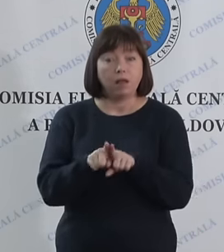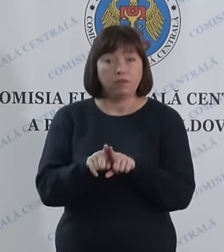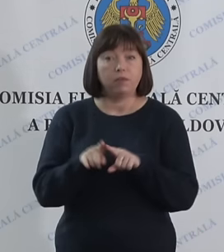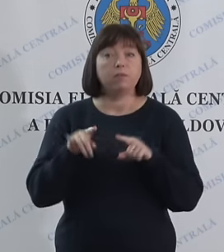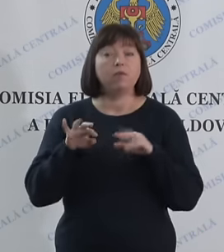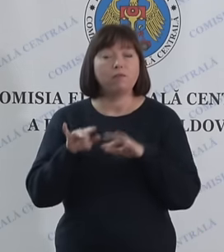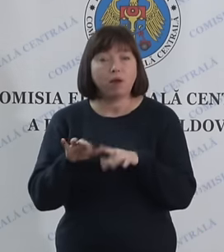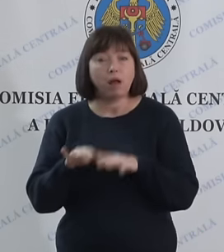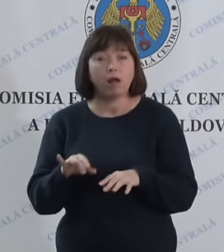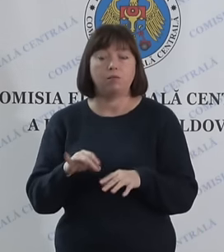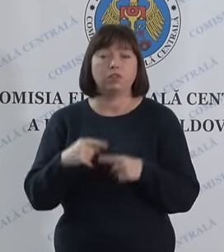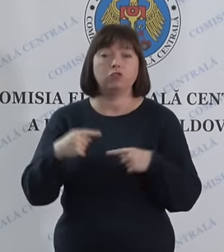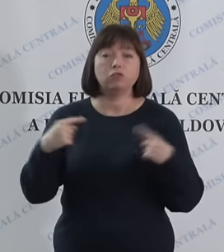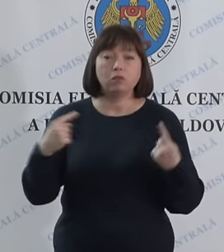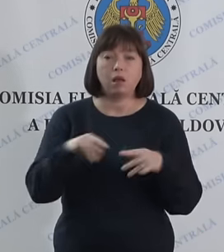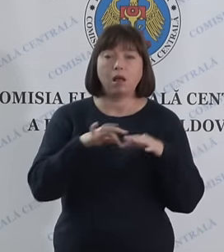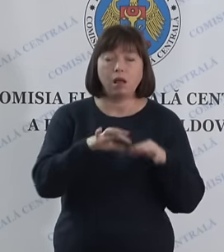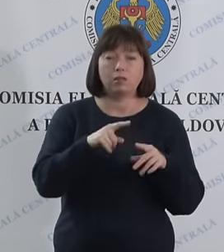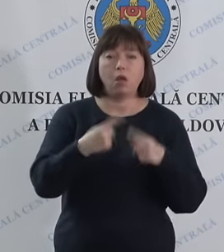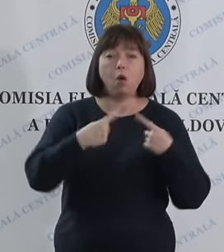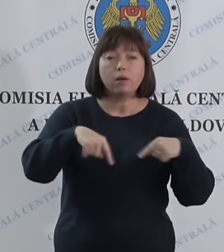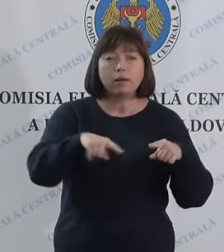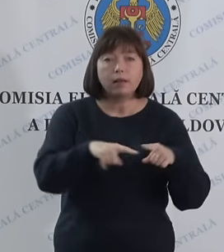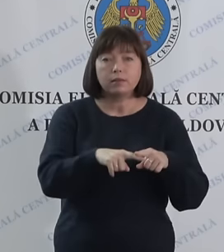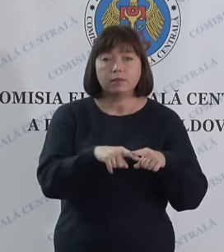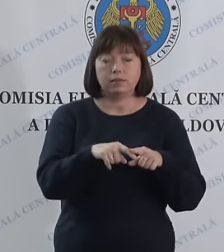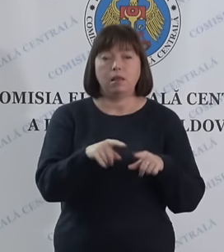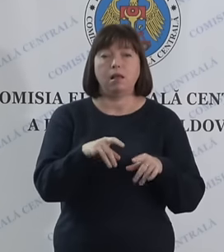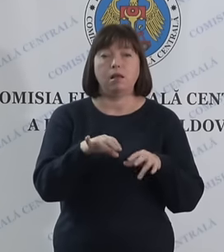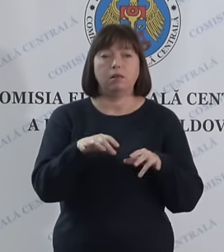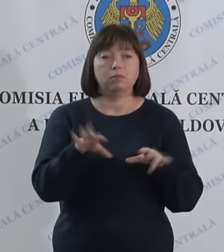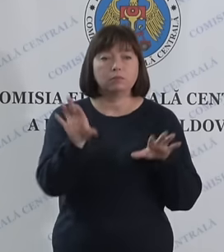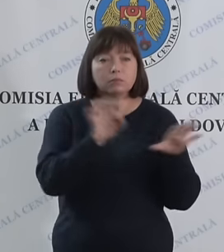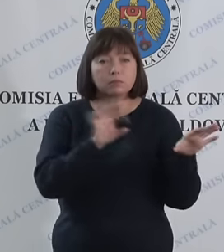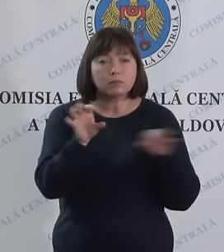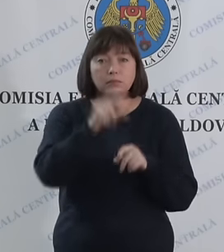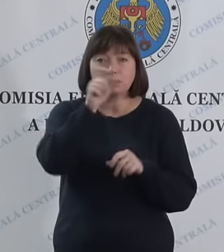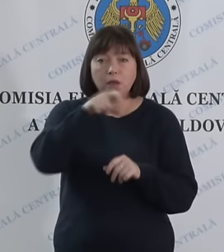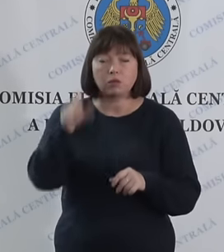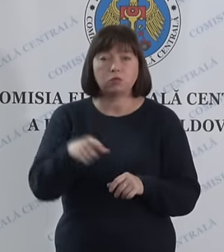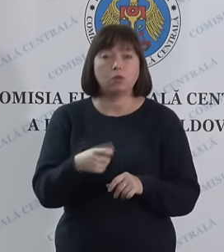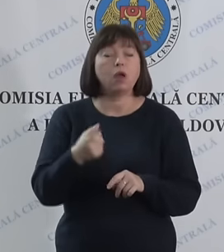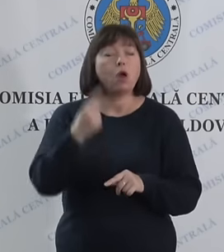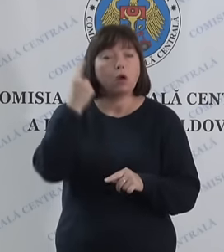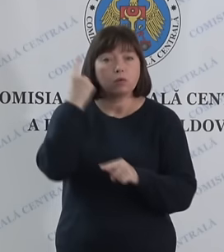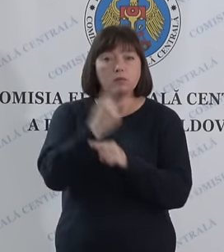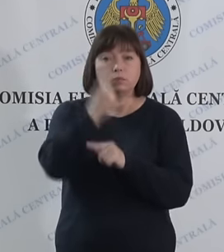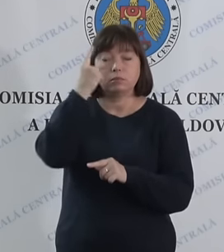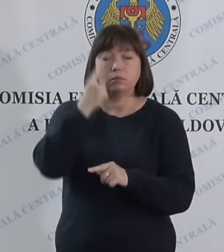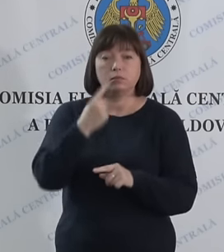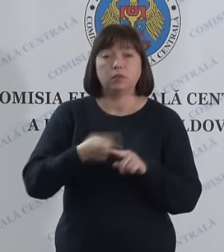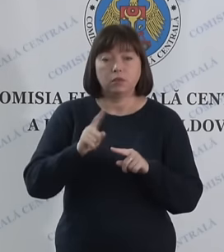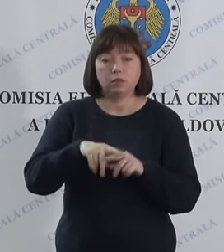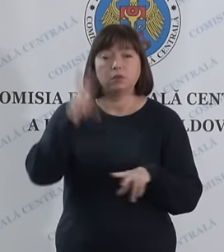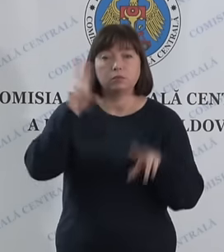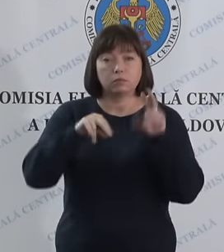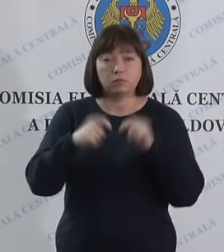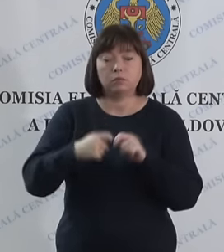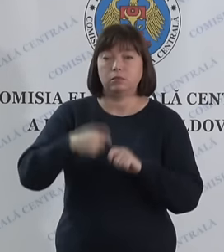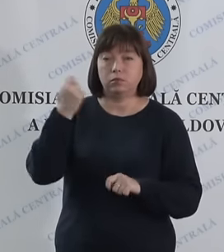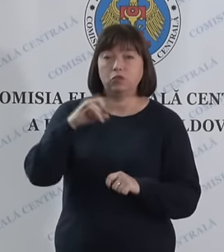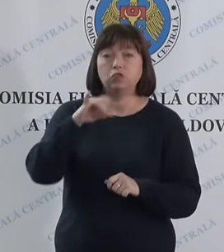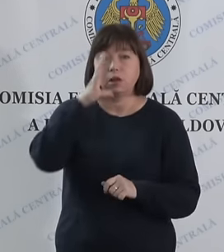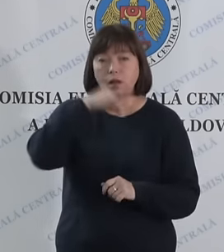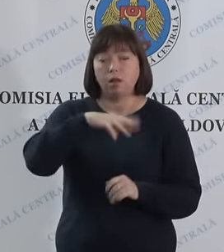fapte, dar și acțiunile de organizare a transportării alegătorilor, sunt contravenții și se